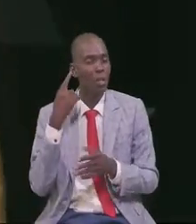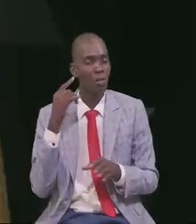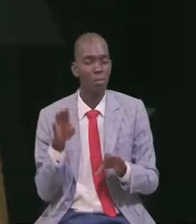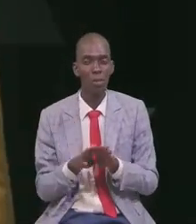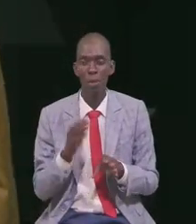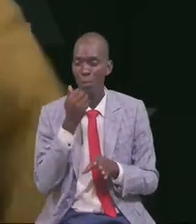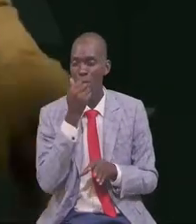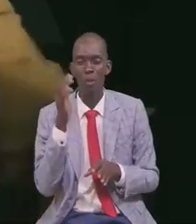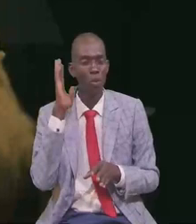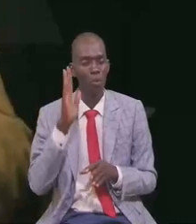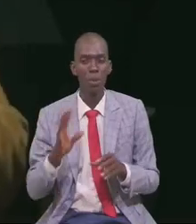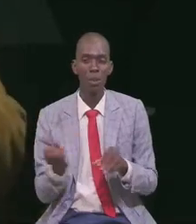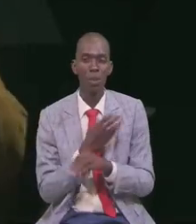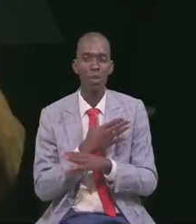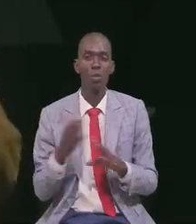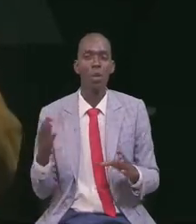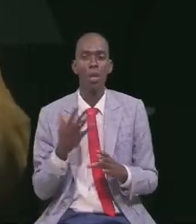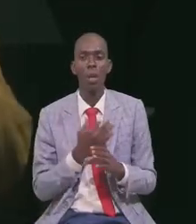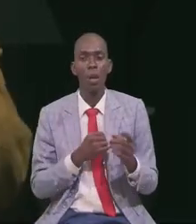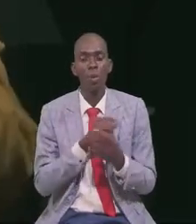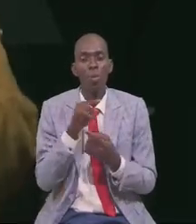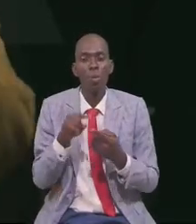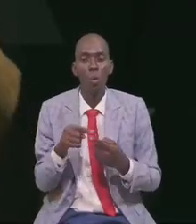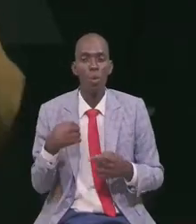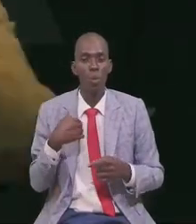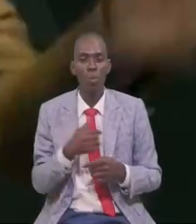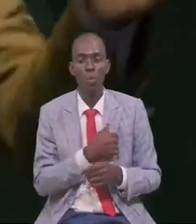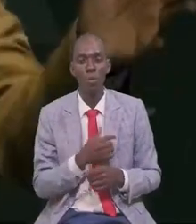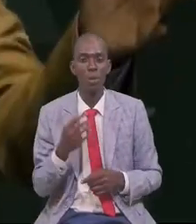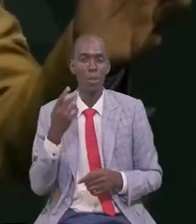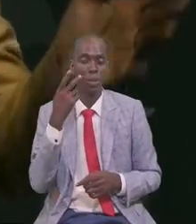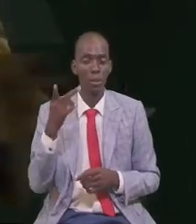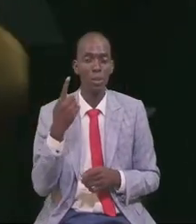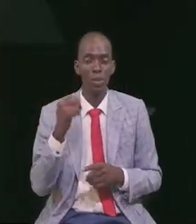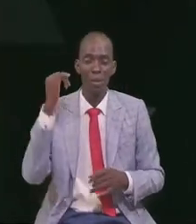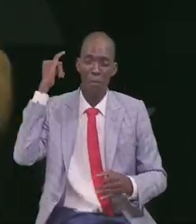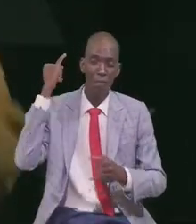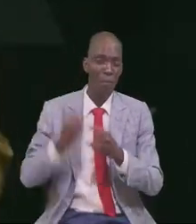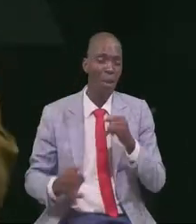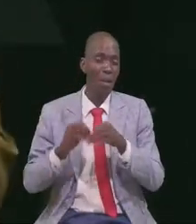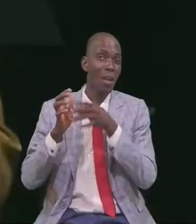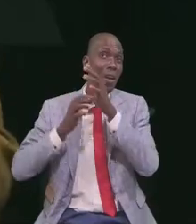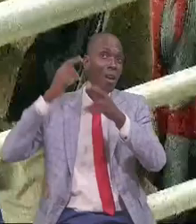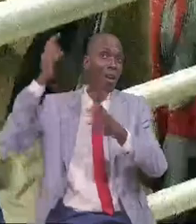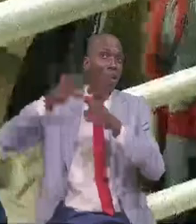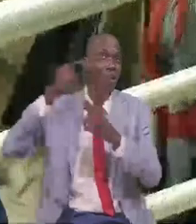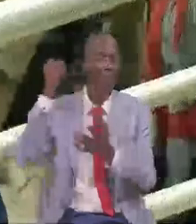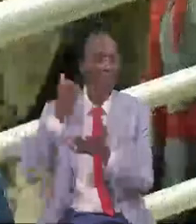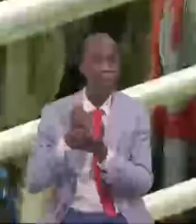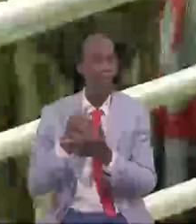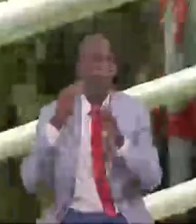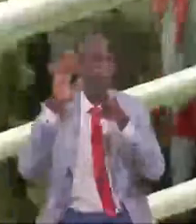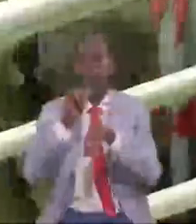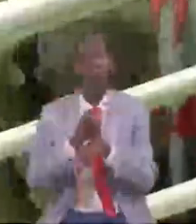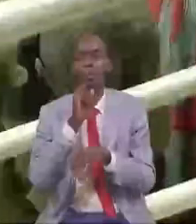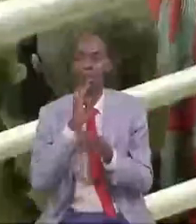disparaître. Et lorsque nous entendons le dernier Amen, le miracle est là déjà. Et vous